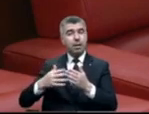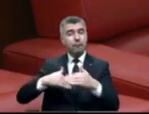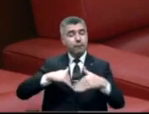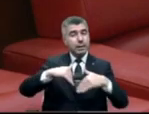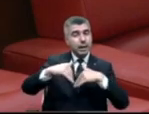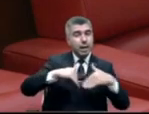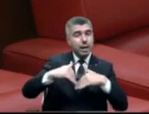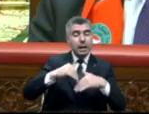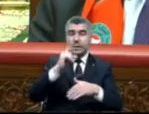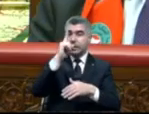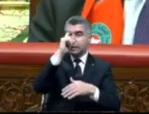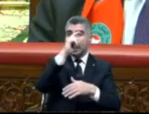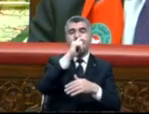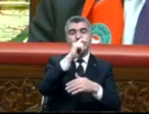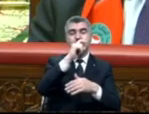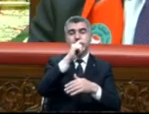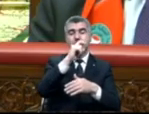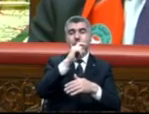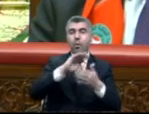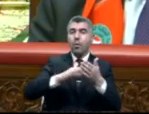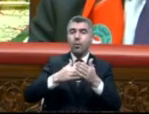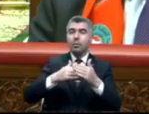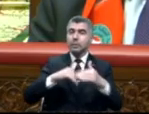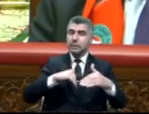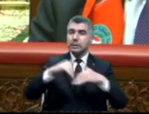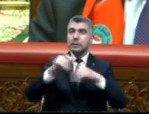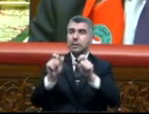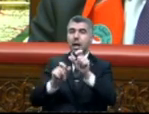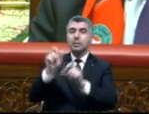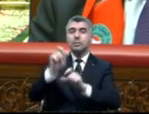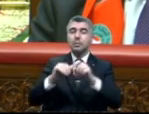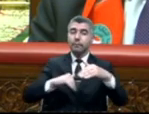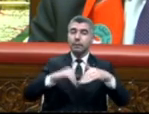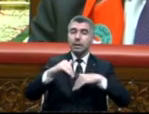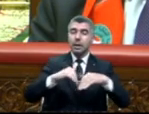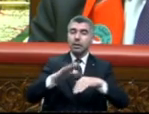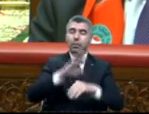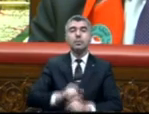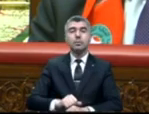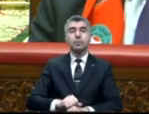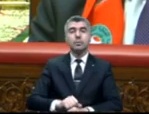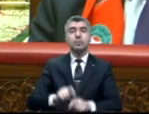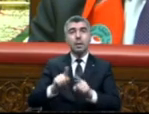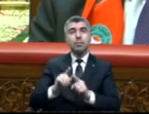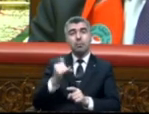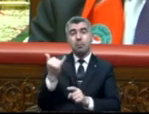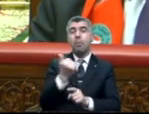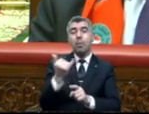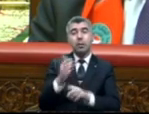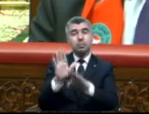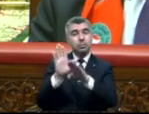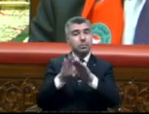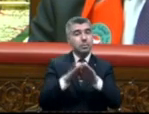طريق خطرا متزايدا على المرة بمختلف أعمارهم، مما يفرض تنسيقا متزايدا